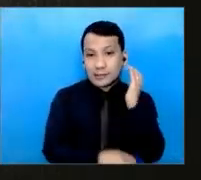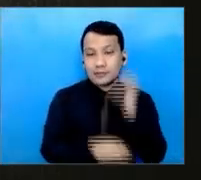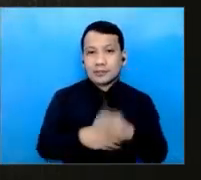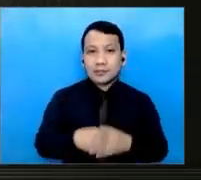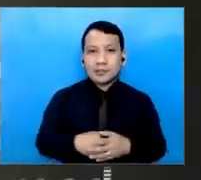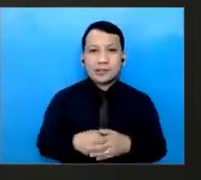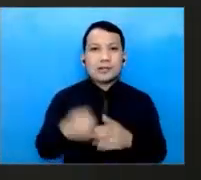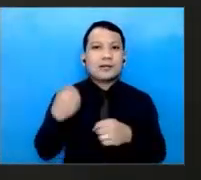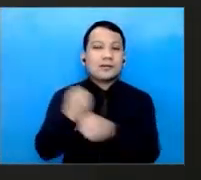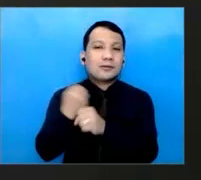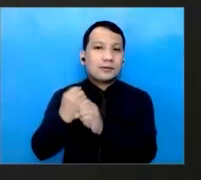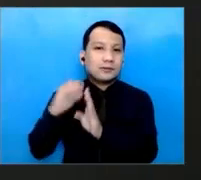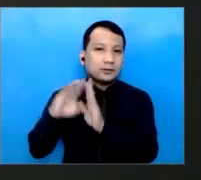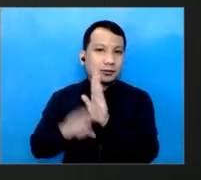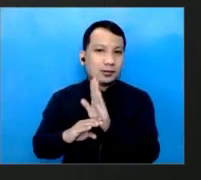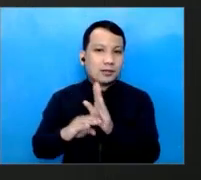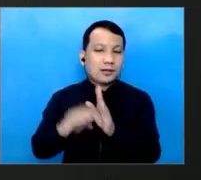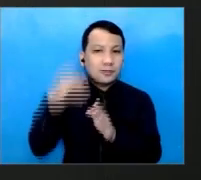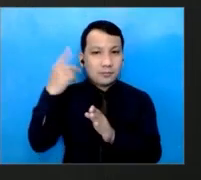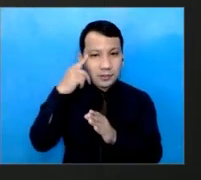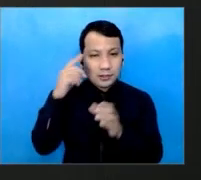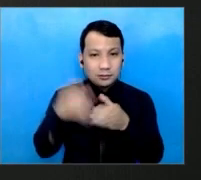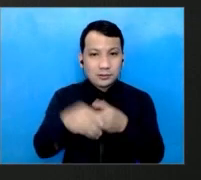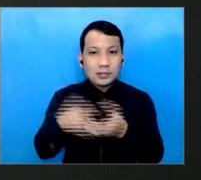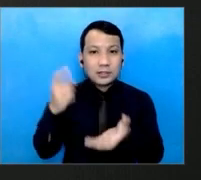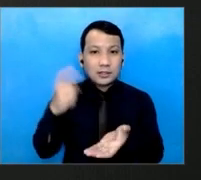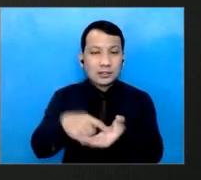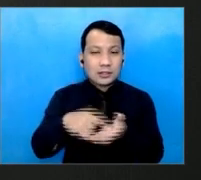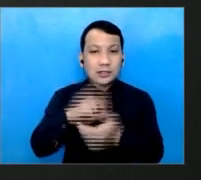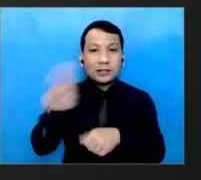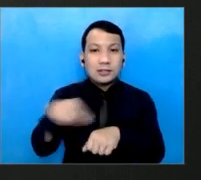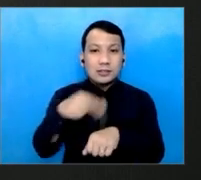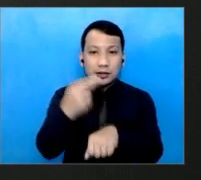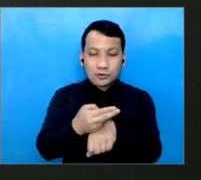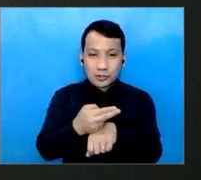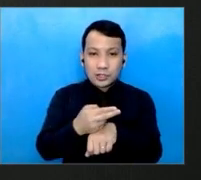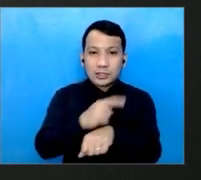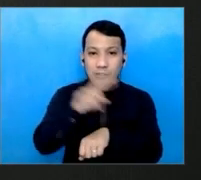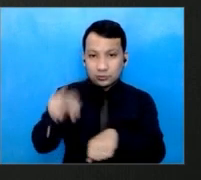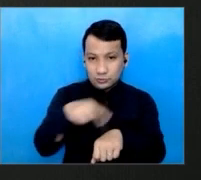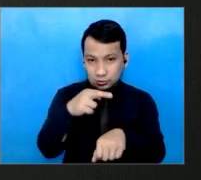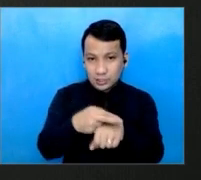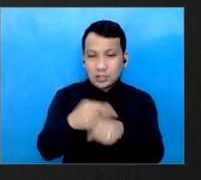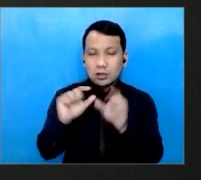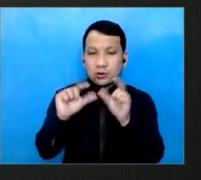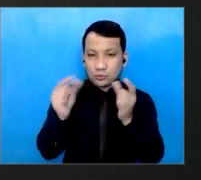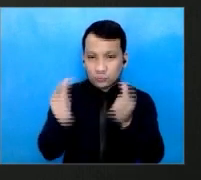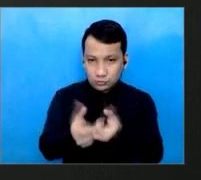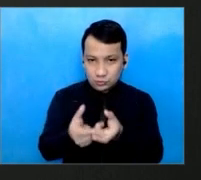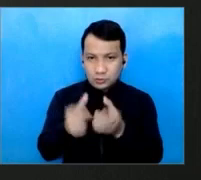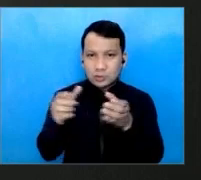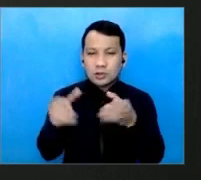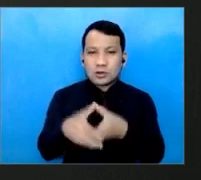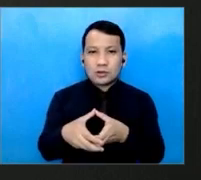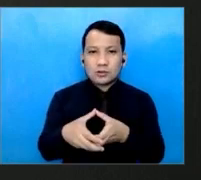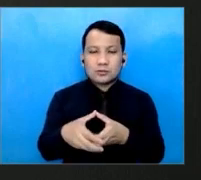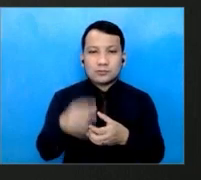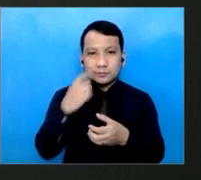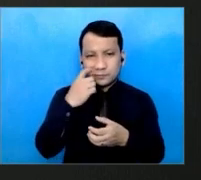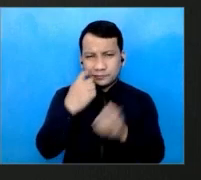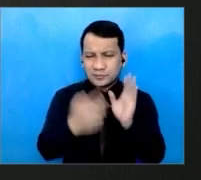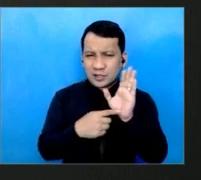isang party list system na mga rehistradong national, regional at sectoral parties at organizations. Ano nga naman daw ang magiging saysay